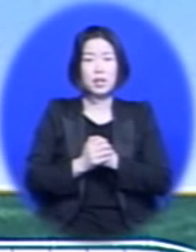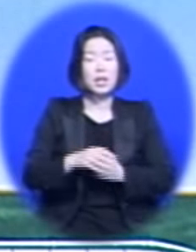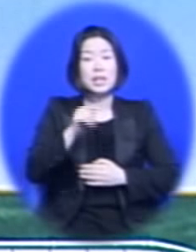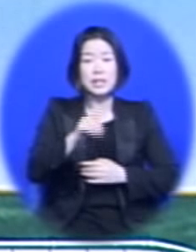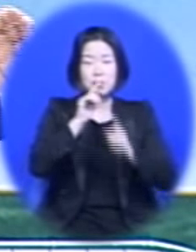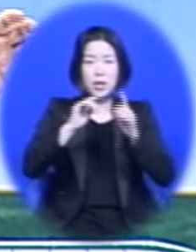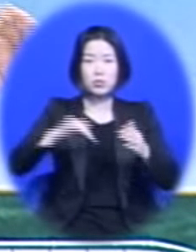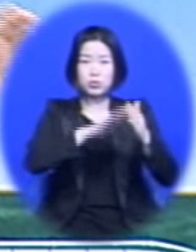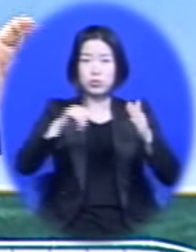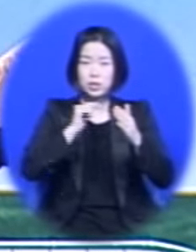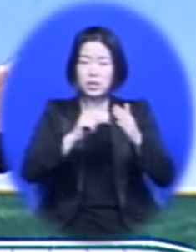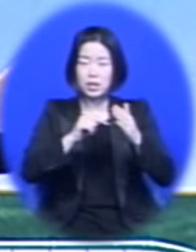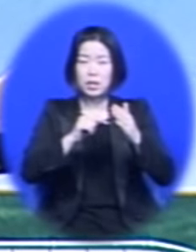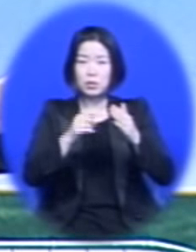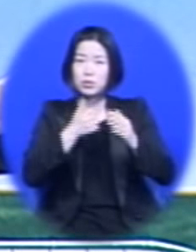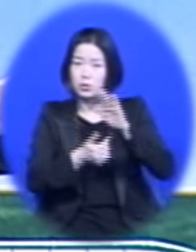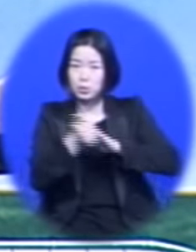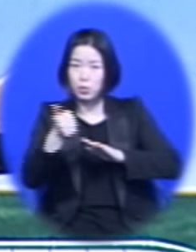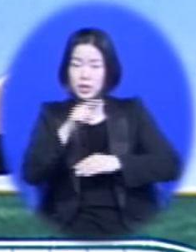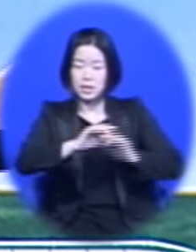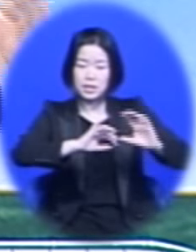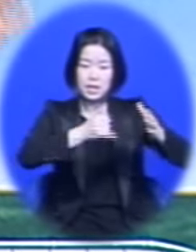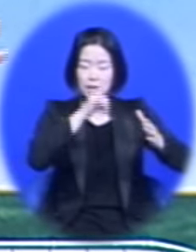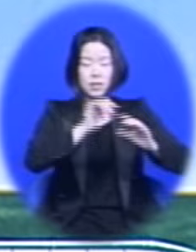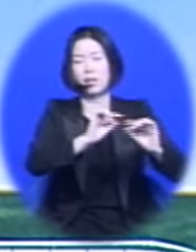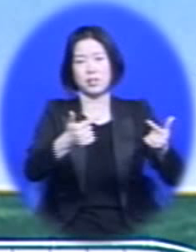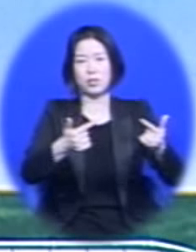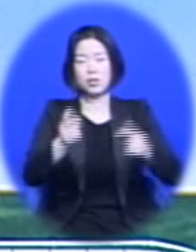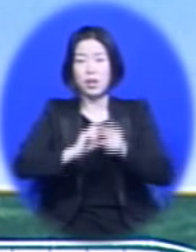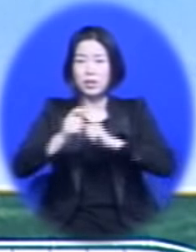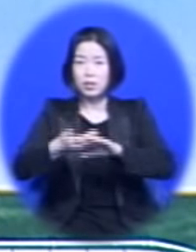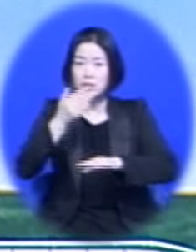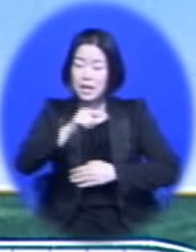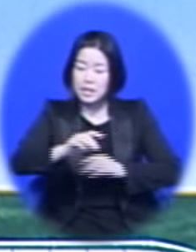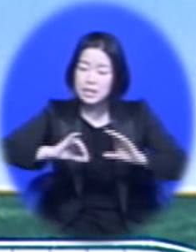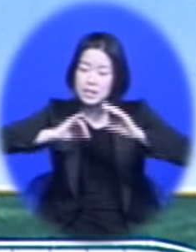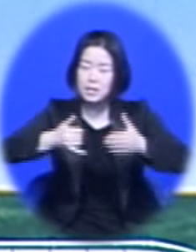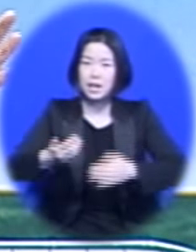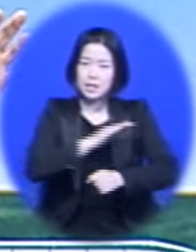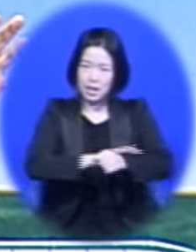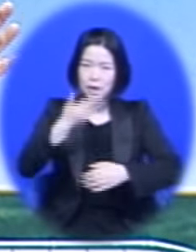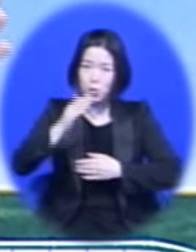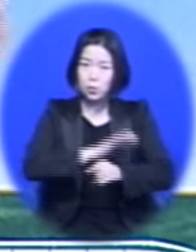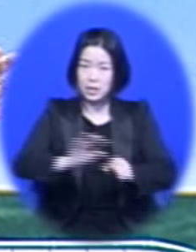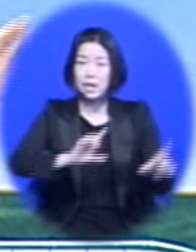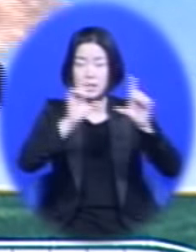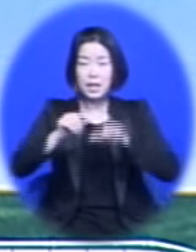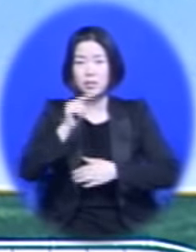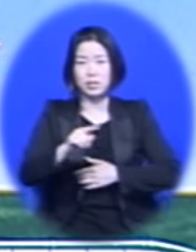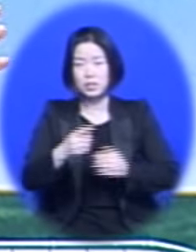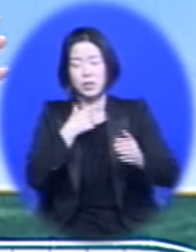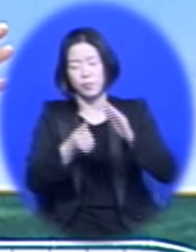우리의 소원이 이 세상에 있지 않다는 뜻입니다. 우리는 더 이상 이 세상에서 잘 먹고 잘 사는 것을